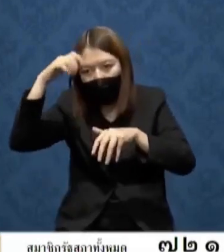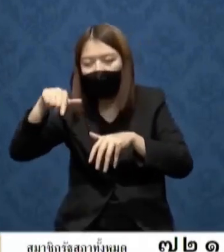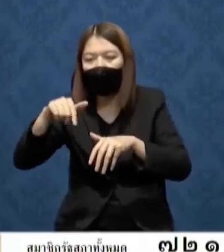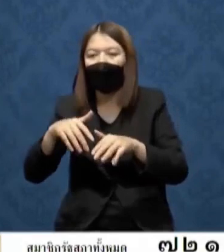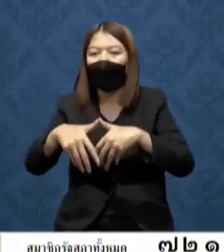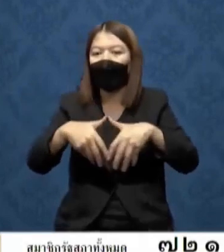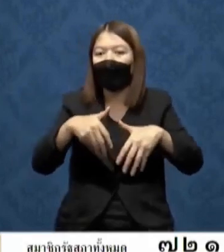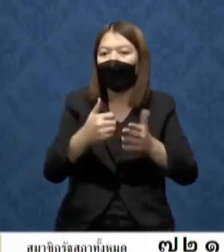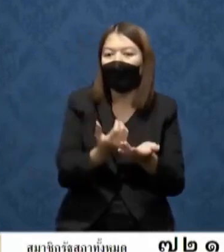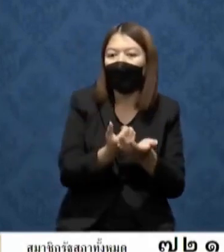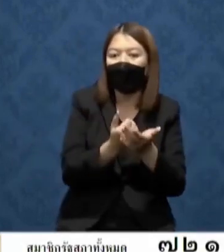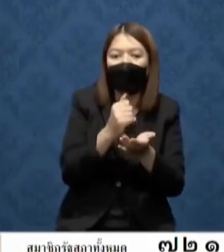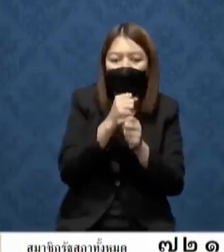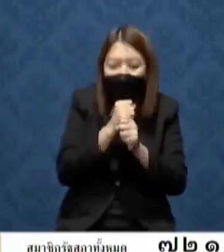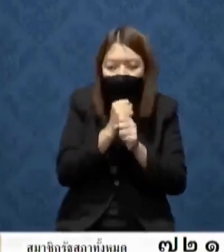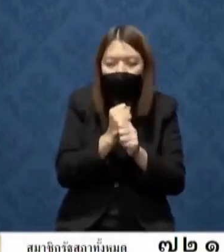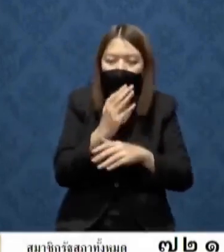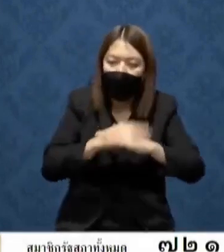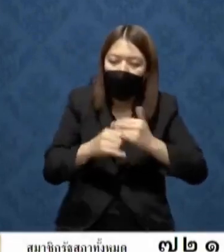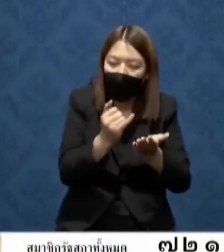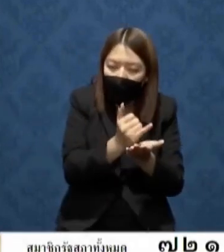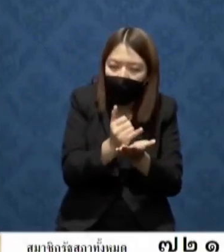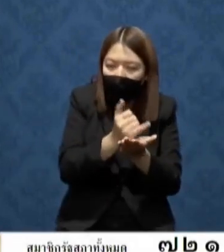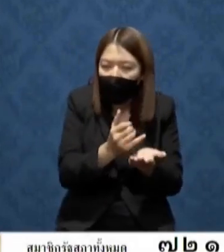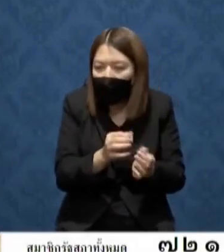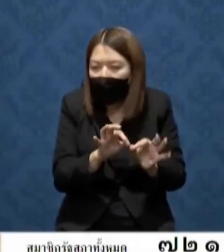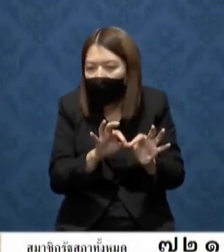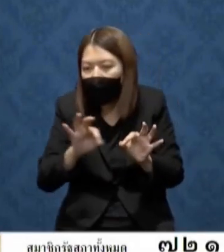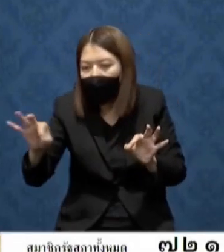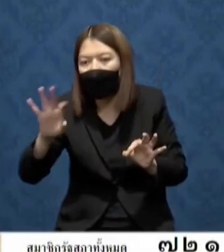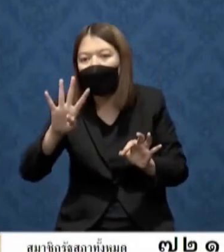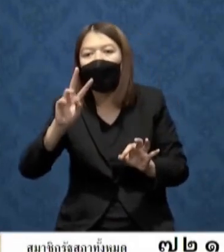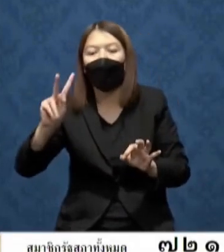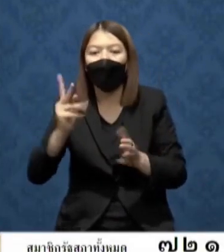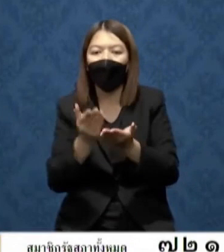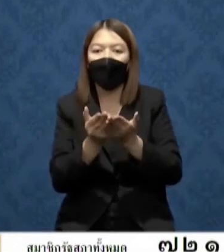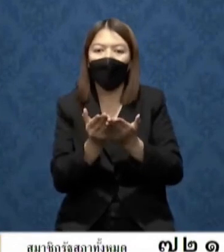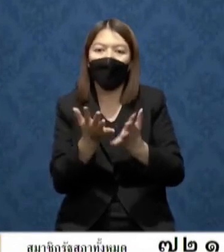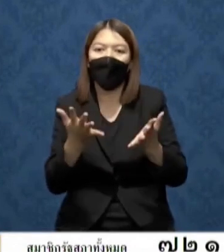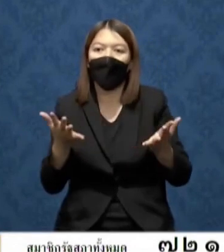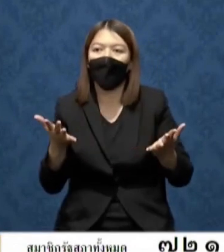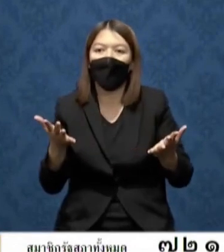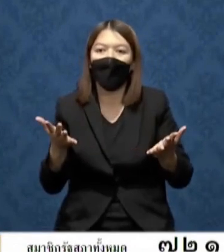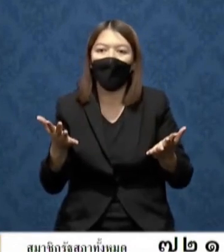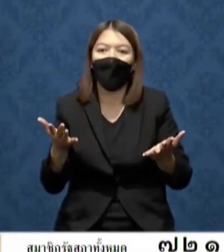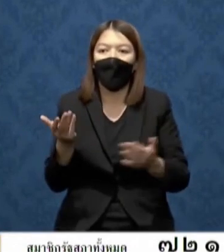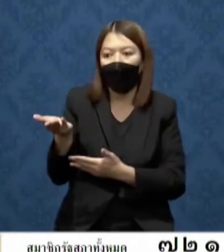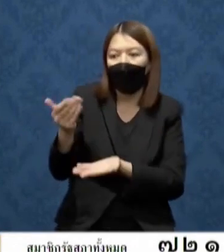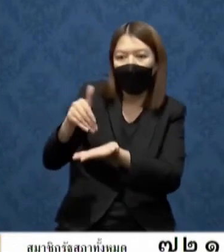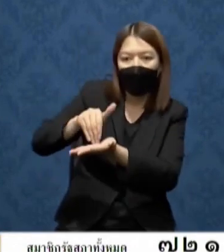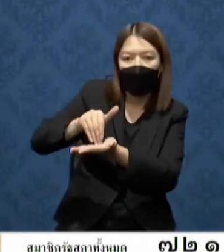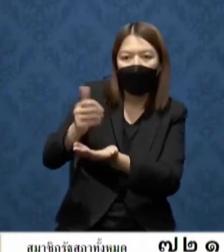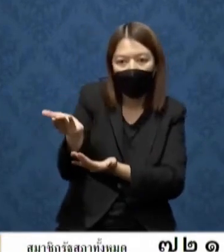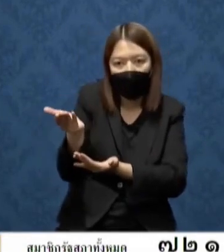่าน ท Leute้องเป็คน คอยส่คนแก่คนเทา คนพิการณไปเข้าหน้ 4 กิโล ไม่มเหลืเปของตัวเองชัพยากรต้องขอมาที่ส่วนกลาง